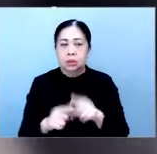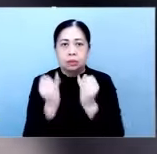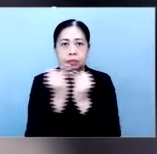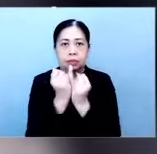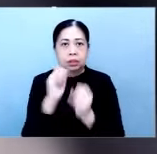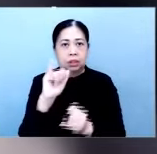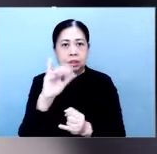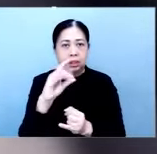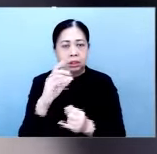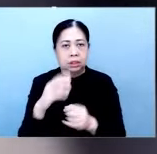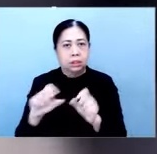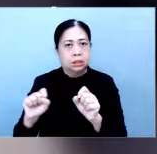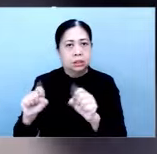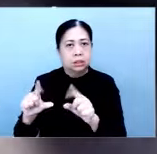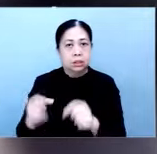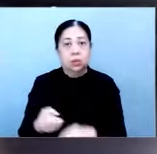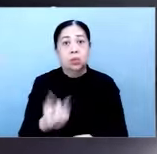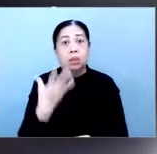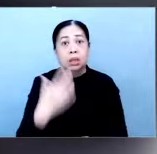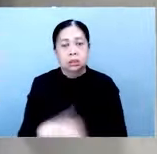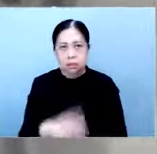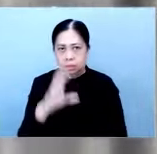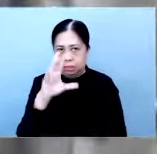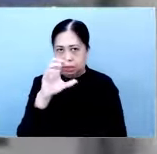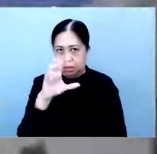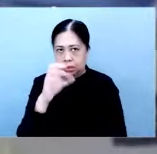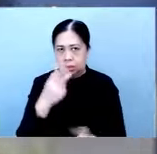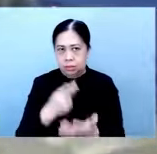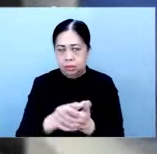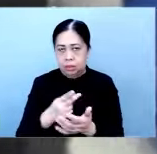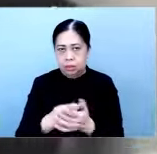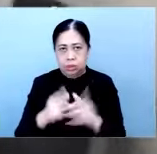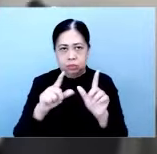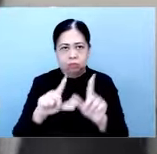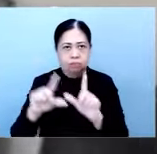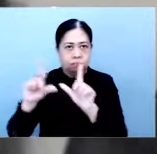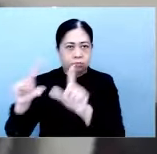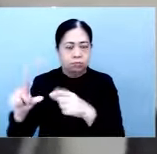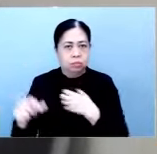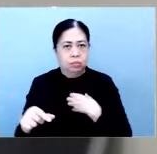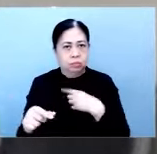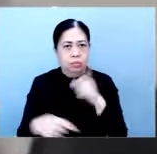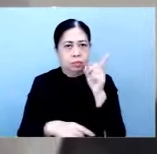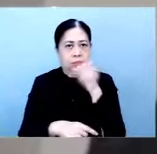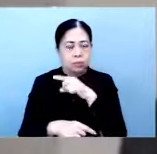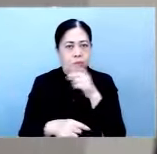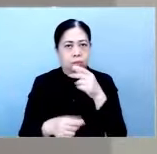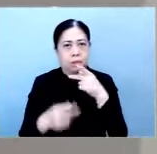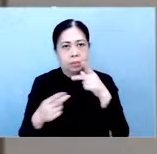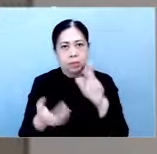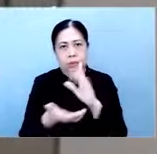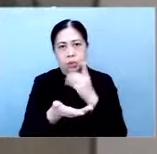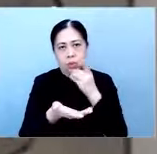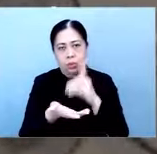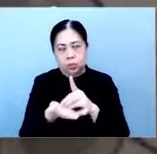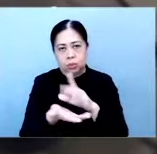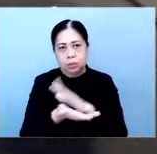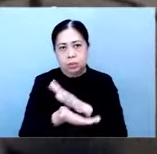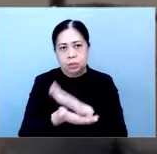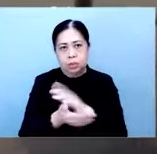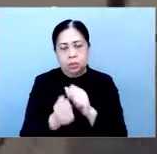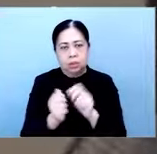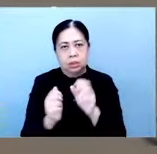ID, ibinibenta sa halagang 500 pesos. Maharap ang suspect sa reklamong falsification of public documents na